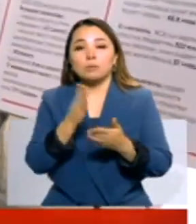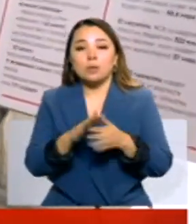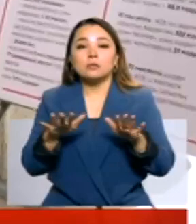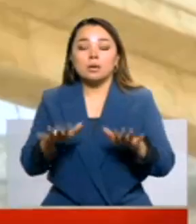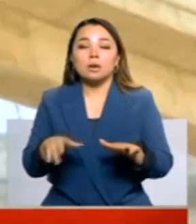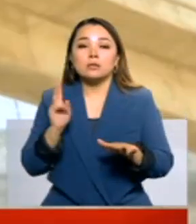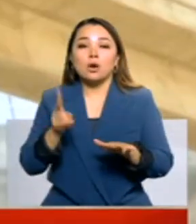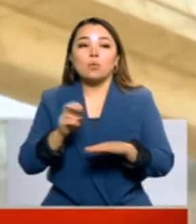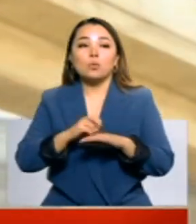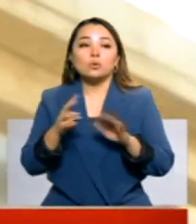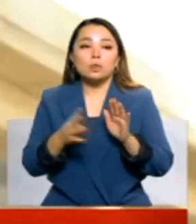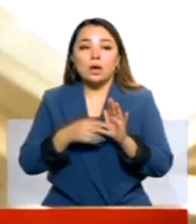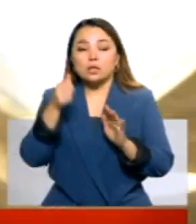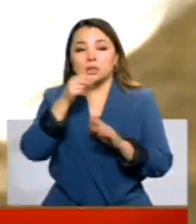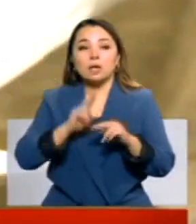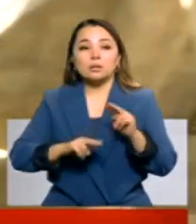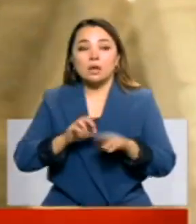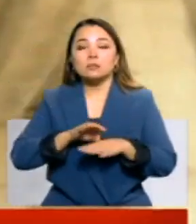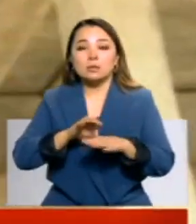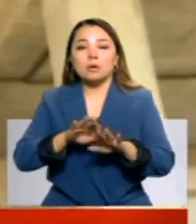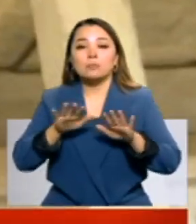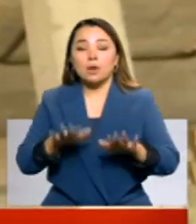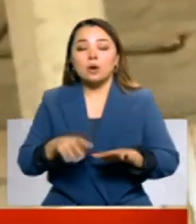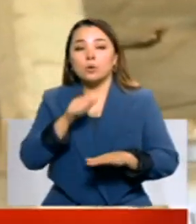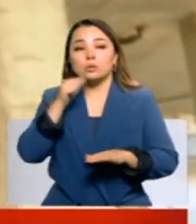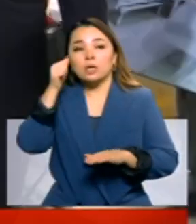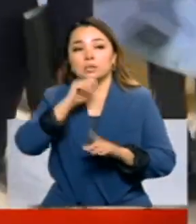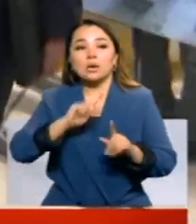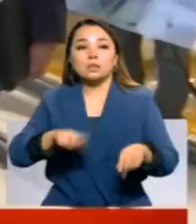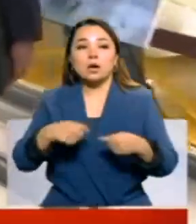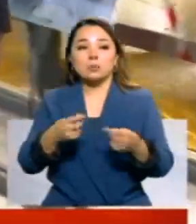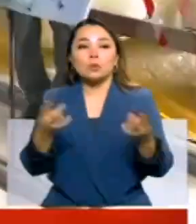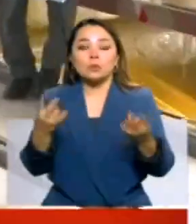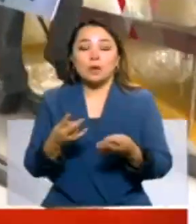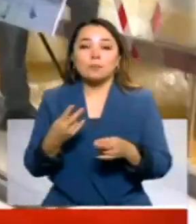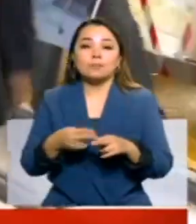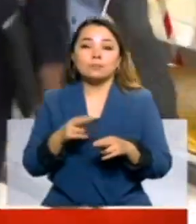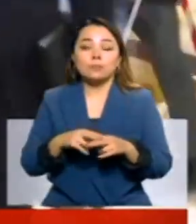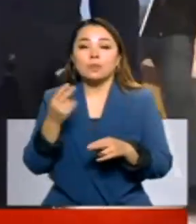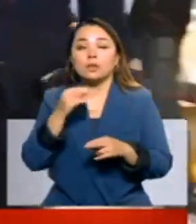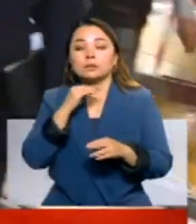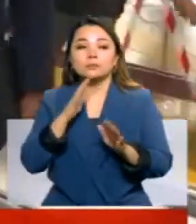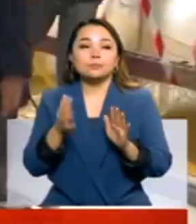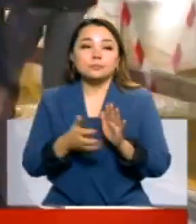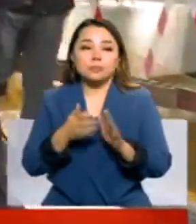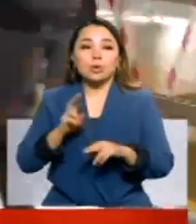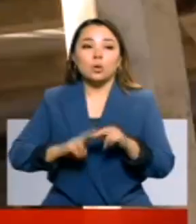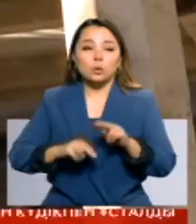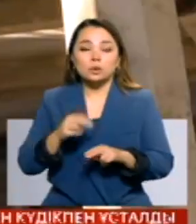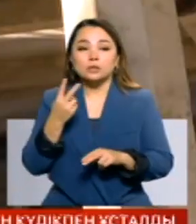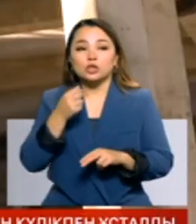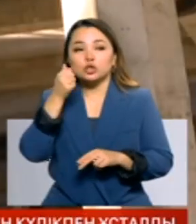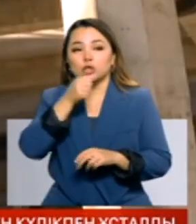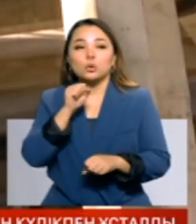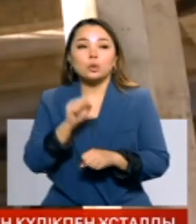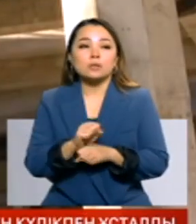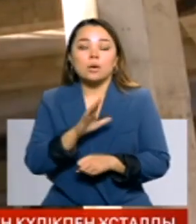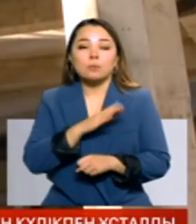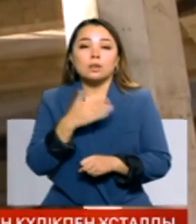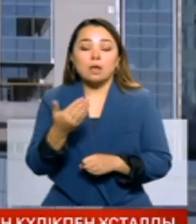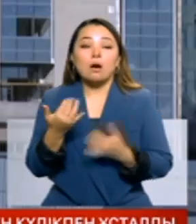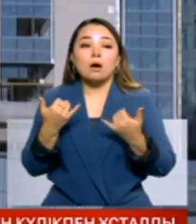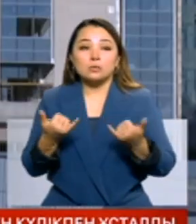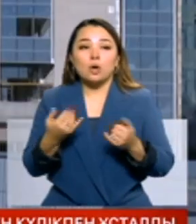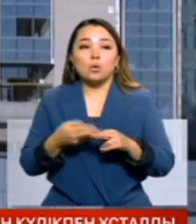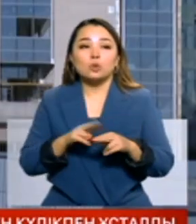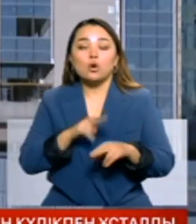Іргетасы 2019 жылы қаланған нысан өткен жылы тапсырылуы тиіс еді. Алайда қаржы тапшы болып құрылыс 2 жылдай тоқтап қалды. Қазір